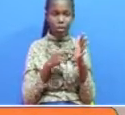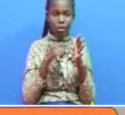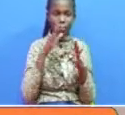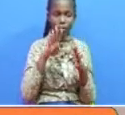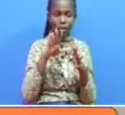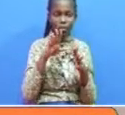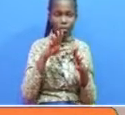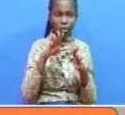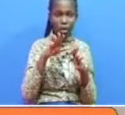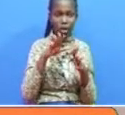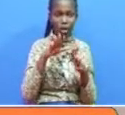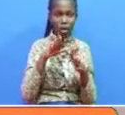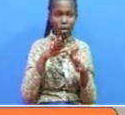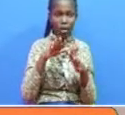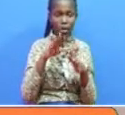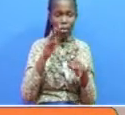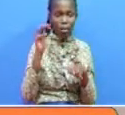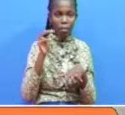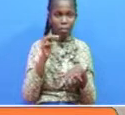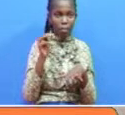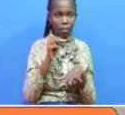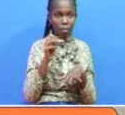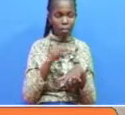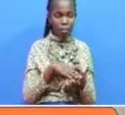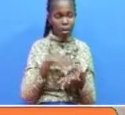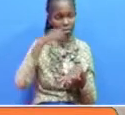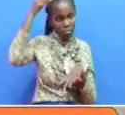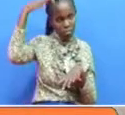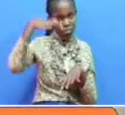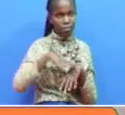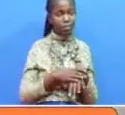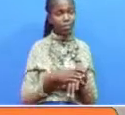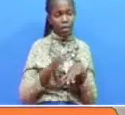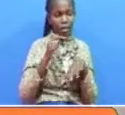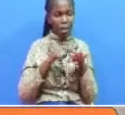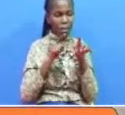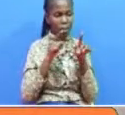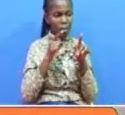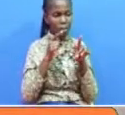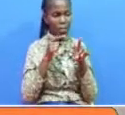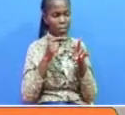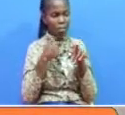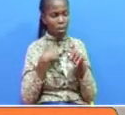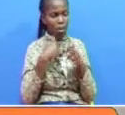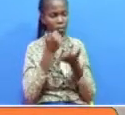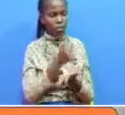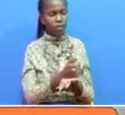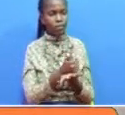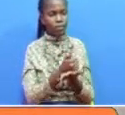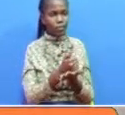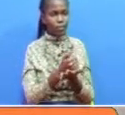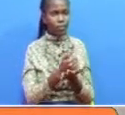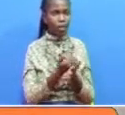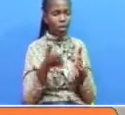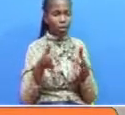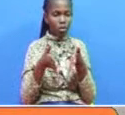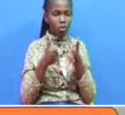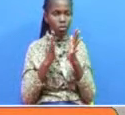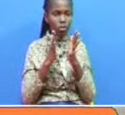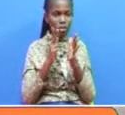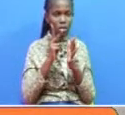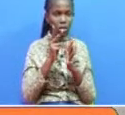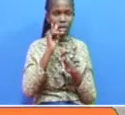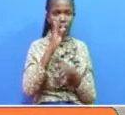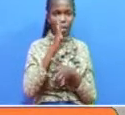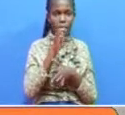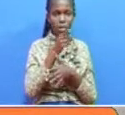stima. Mradi tunaita Last Mile Project. Wakati nimekuwa kwa hiyo ofisi, barabara ya